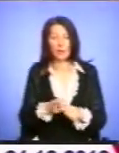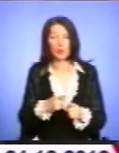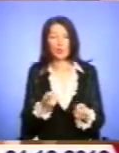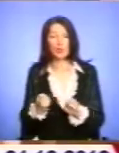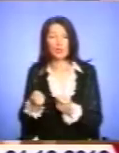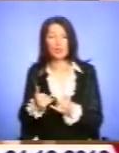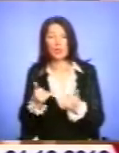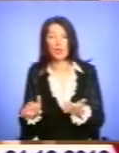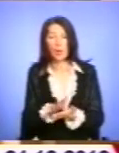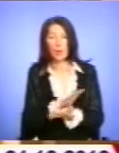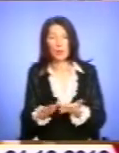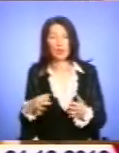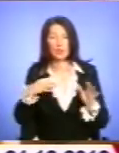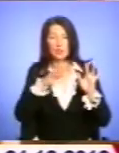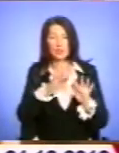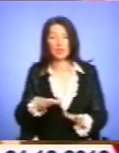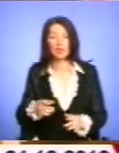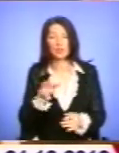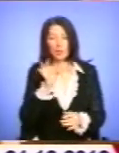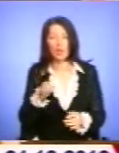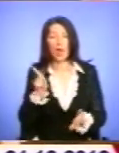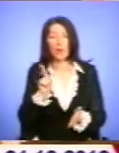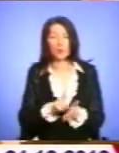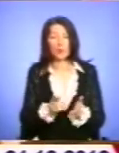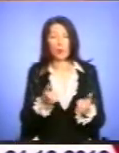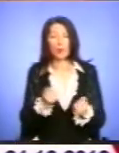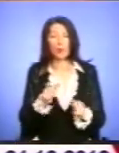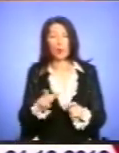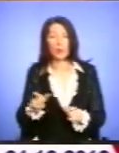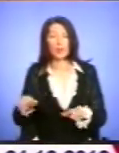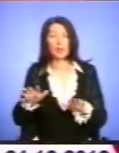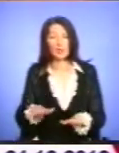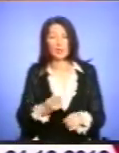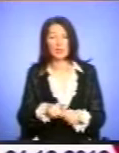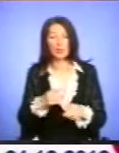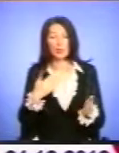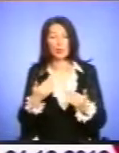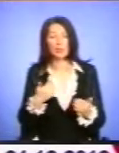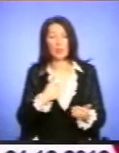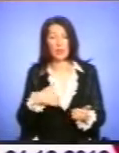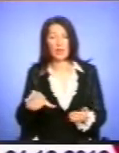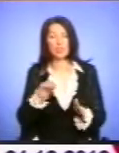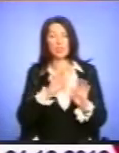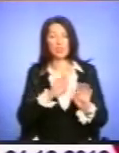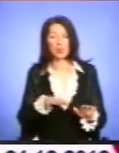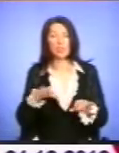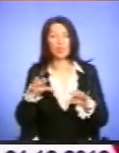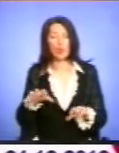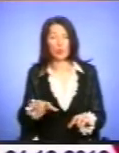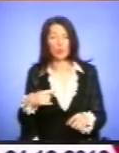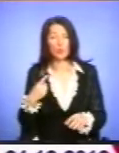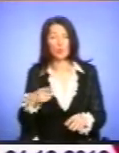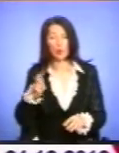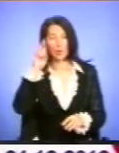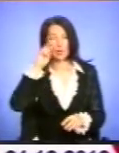снігів. Наголосив на обов'язковому прийомі громадян на місцях. Це стосується мене, всіх заступників голови обласної